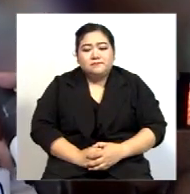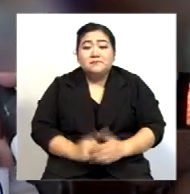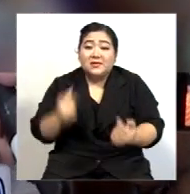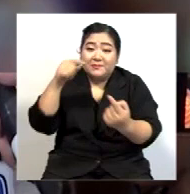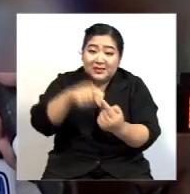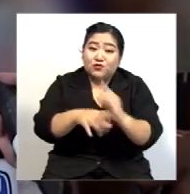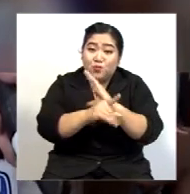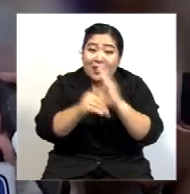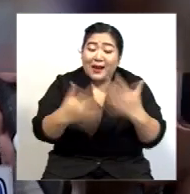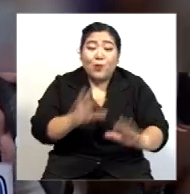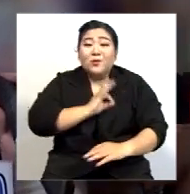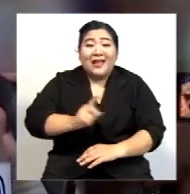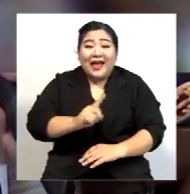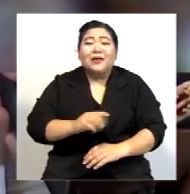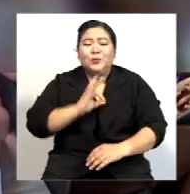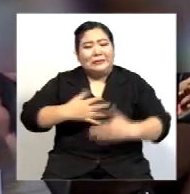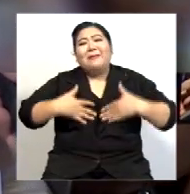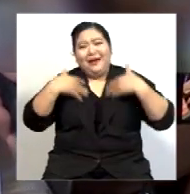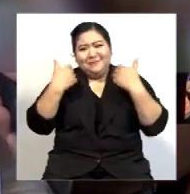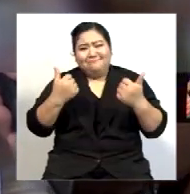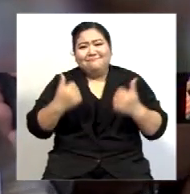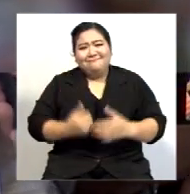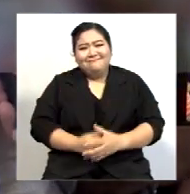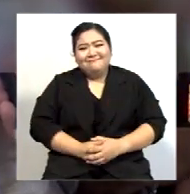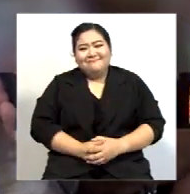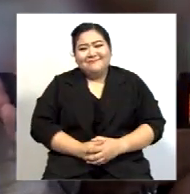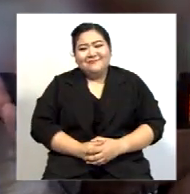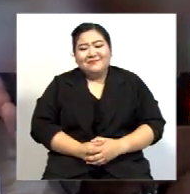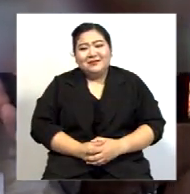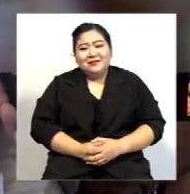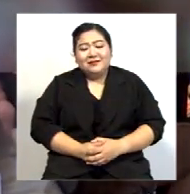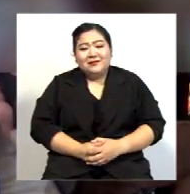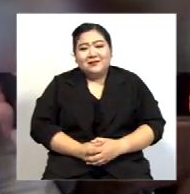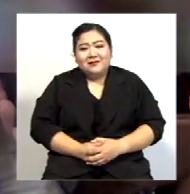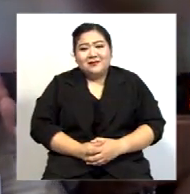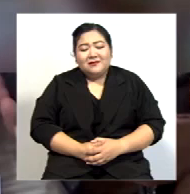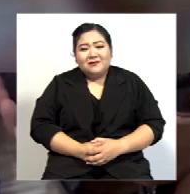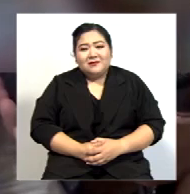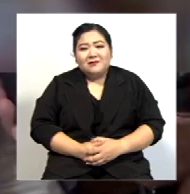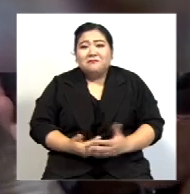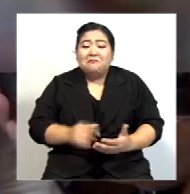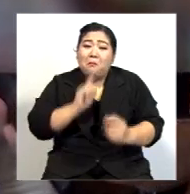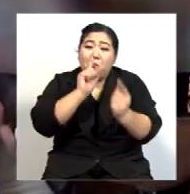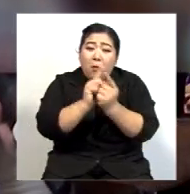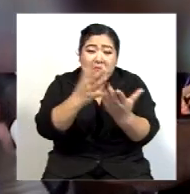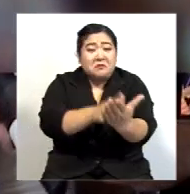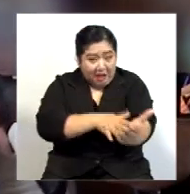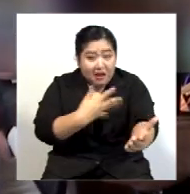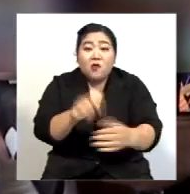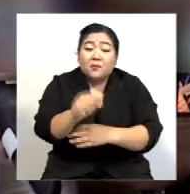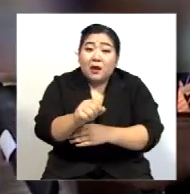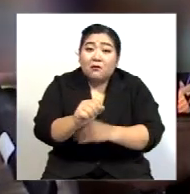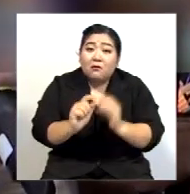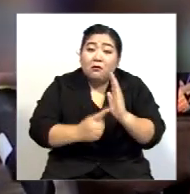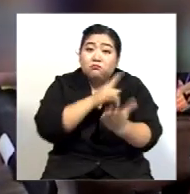ได้เห็นลูกได้คุยกับลูก สบายใจขึ้นเยอะ เมื่อวานที่ได้คุยกันครั้งแรกที่ไม่ได้เจอกันมาตั้งแต่อ